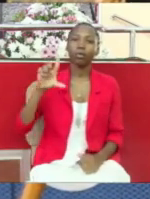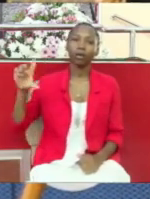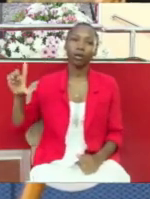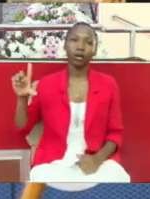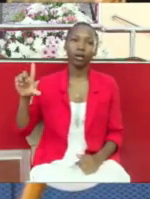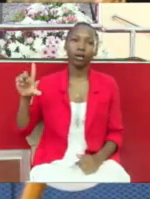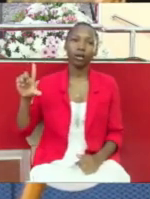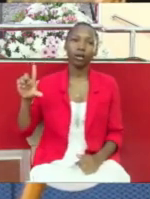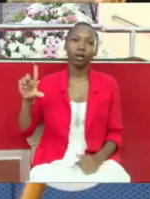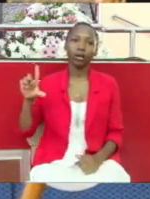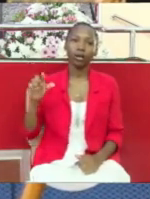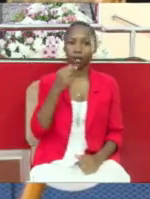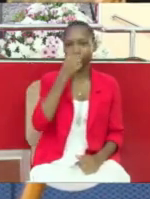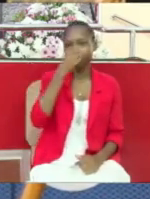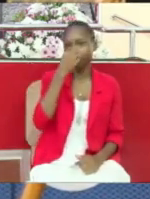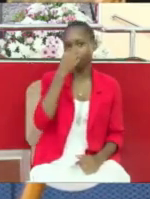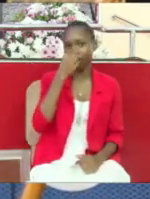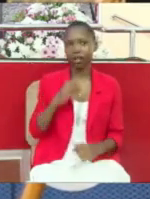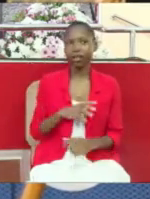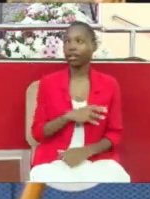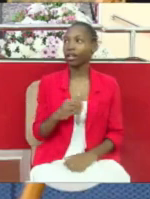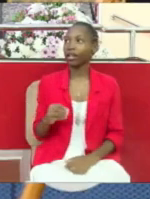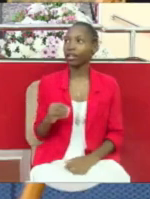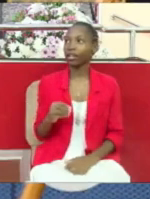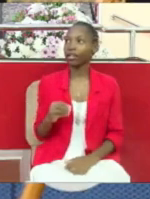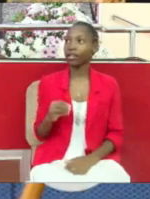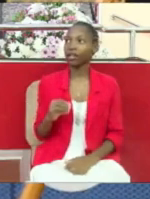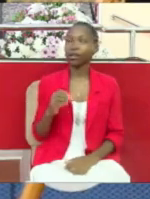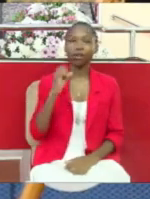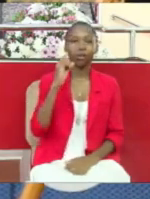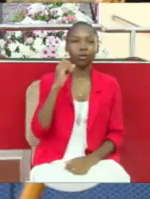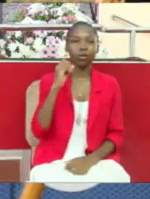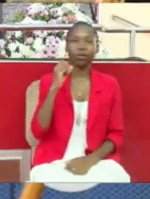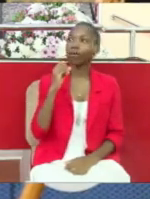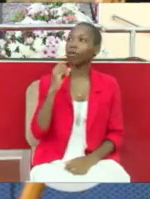ni kwamba fahali is a bull, ni fahali.